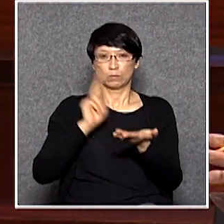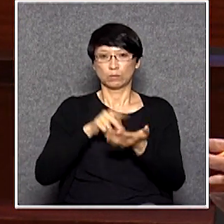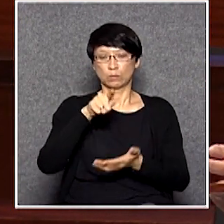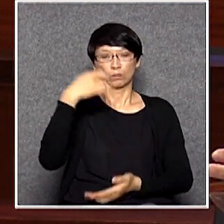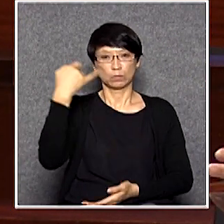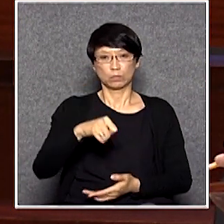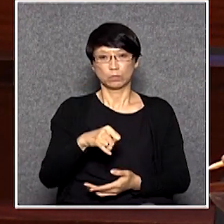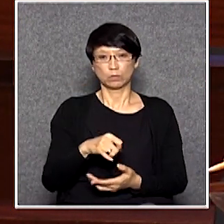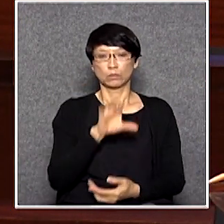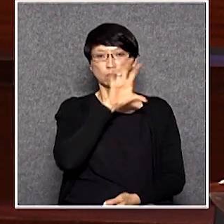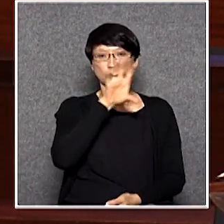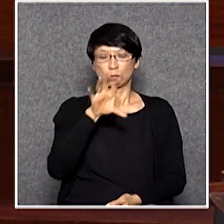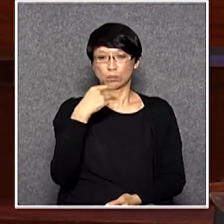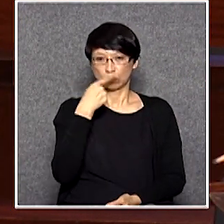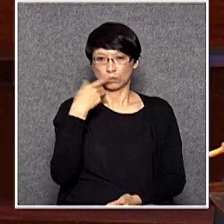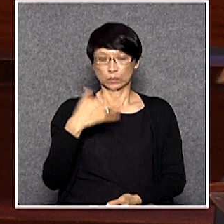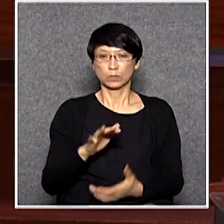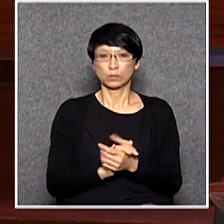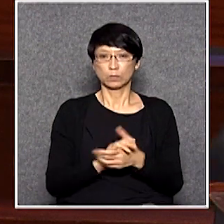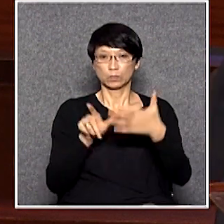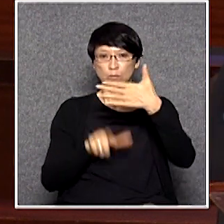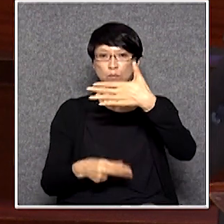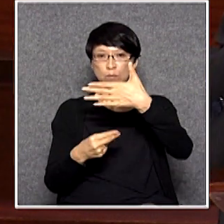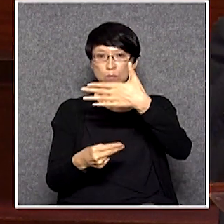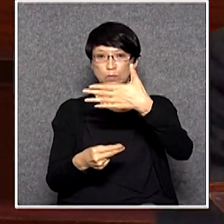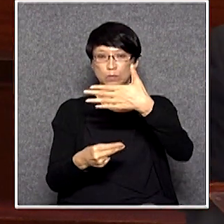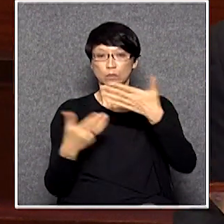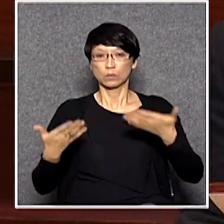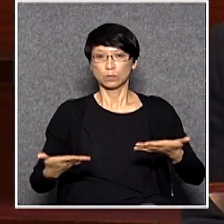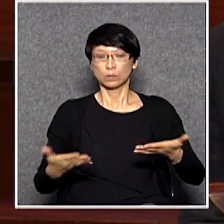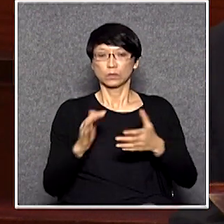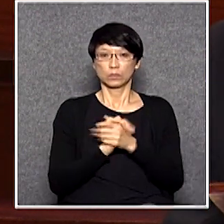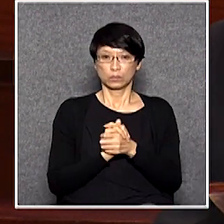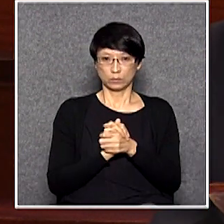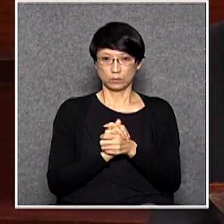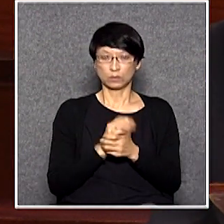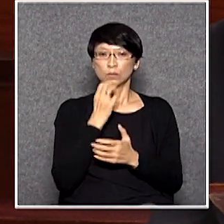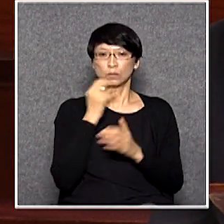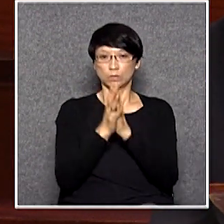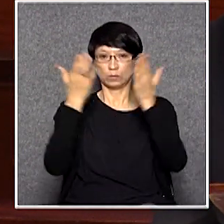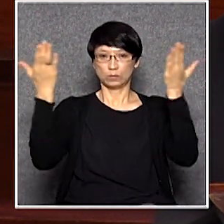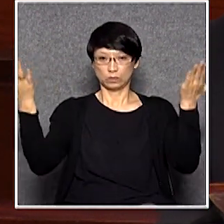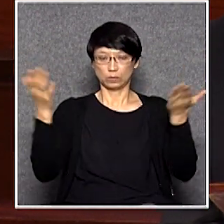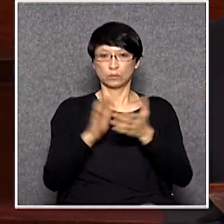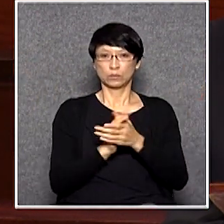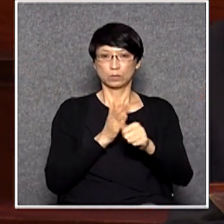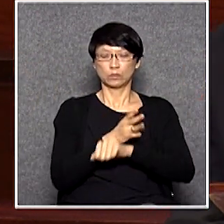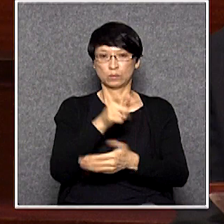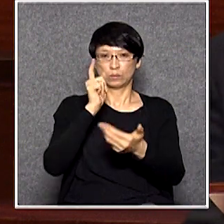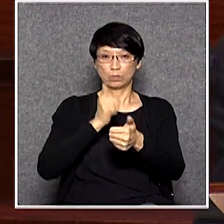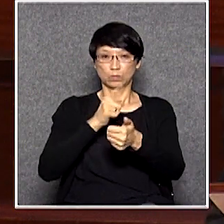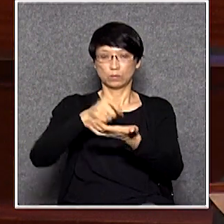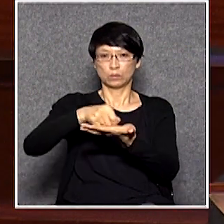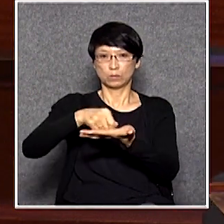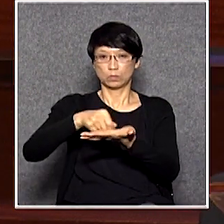述完畢，這個是5月7日，即是今天《東方日報》的社評，高鐵造價